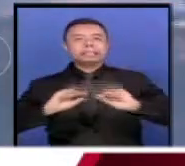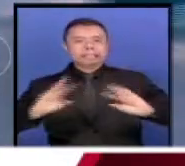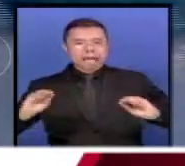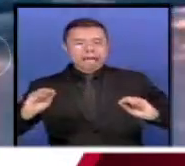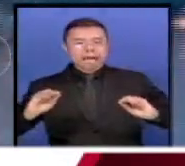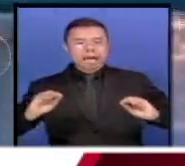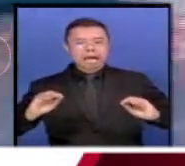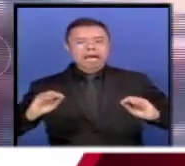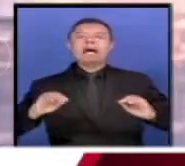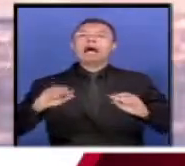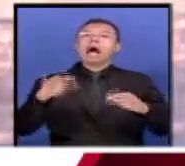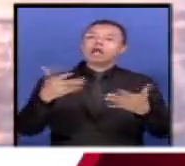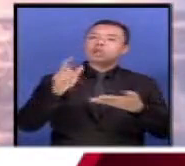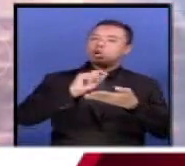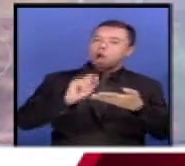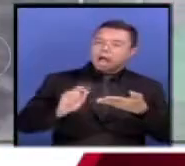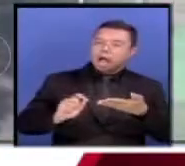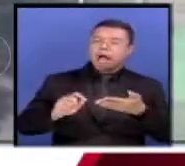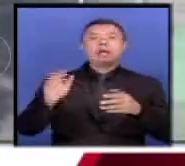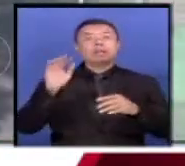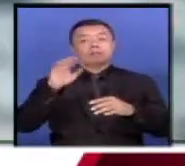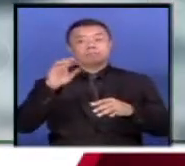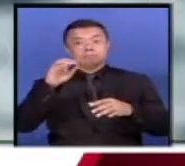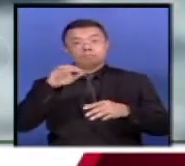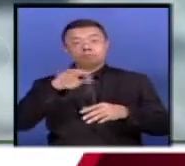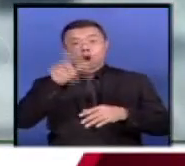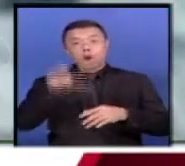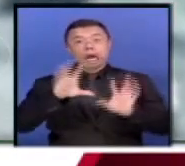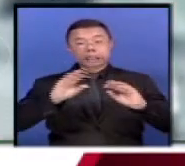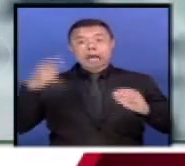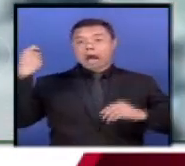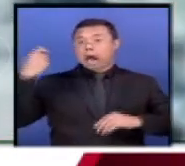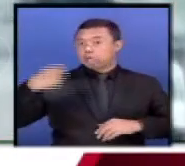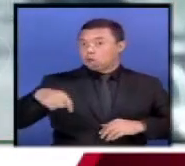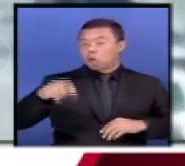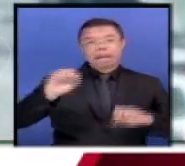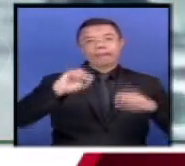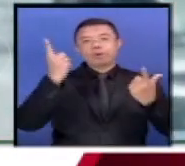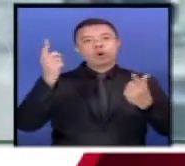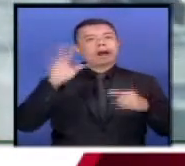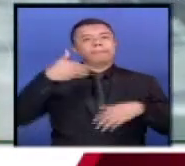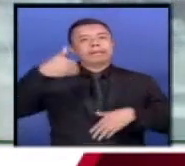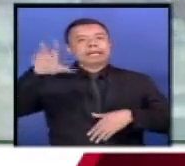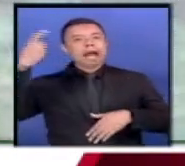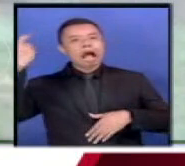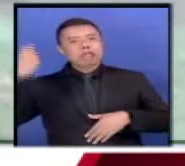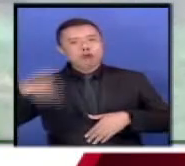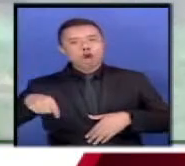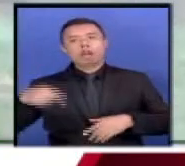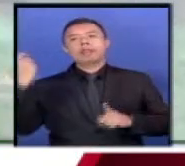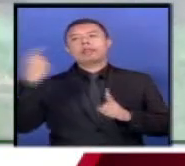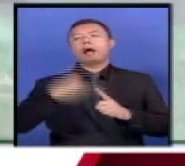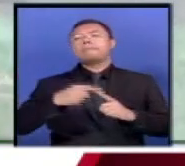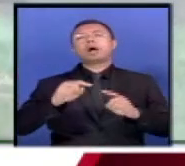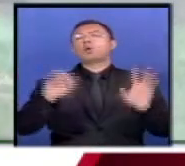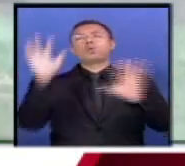dari rutinitas bekerja, liburnya juga para pekerja-pekerja kantoran yang tidak berangkat ke kantor. Ini juga menambah